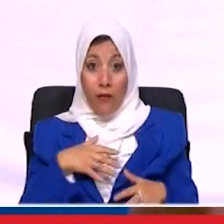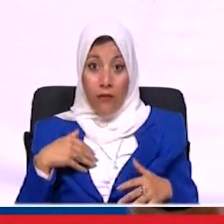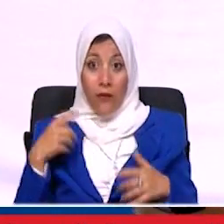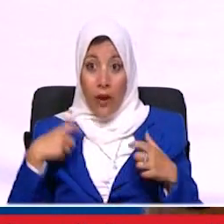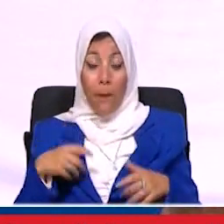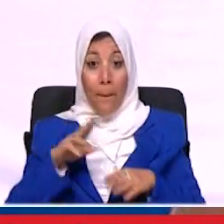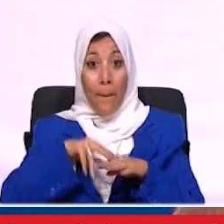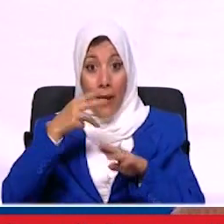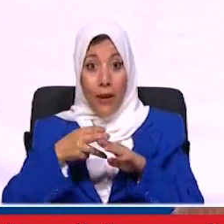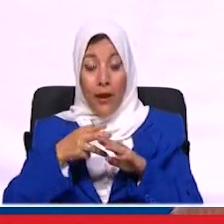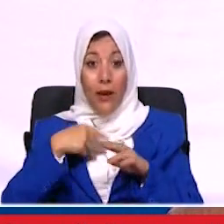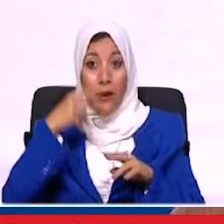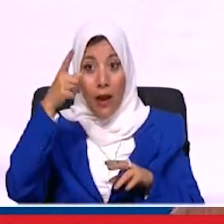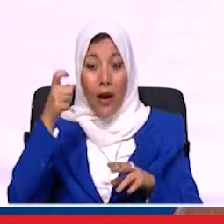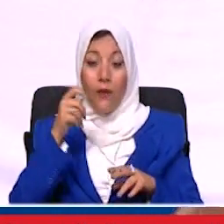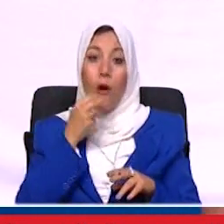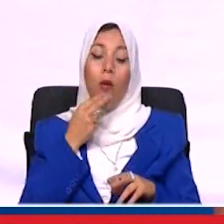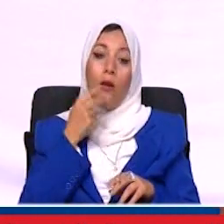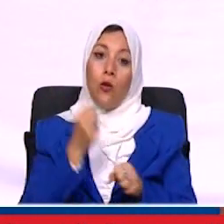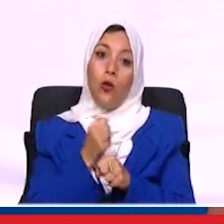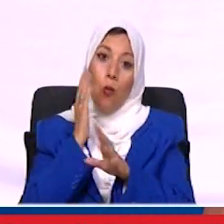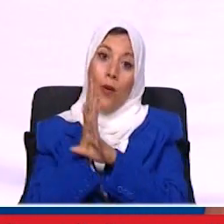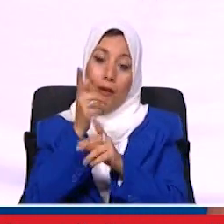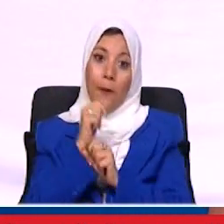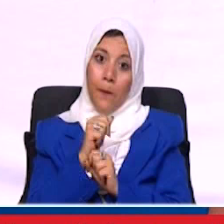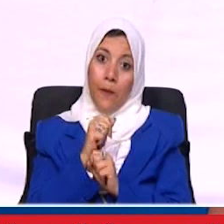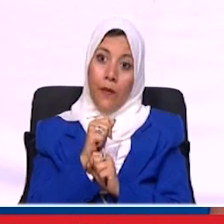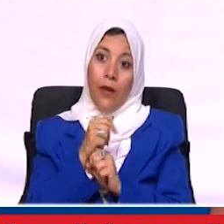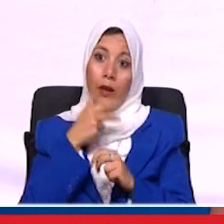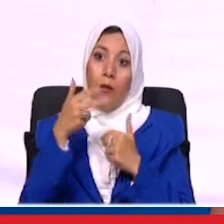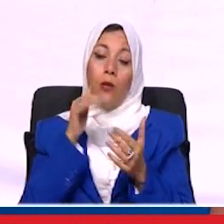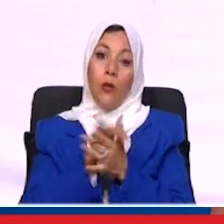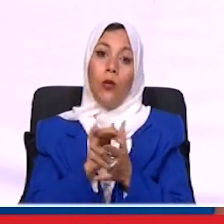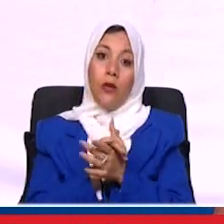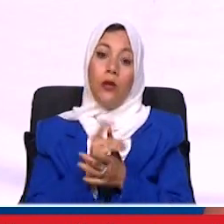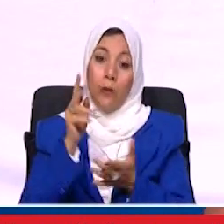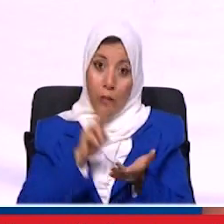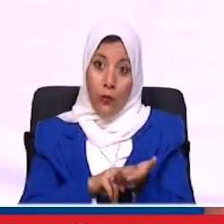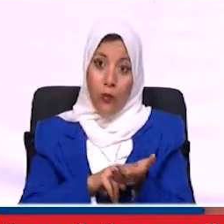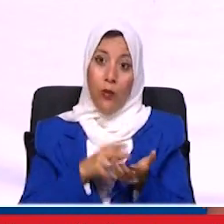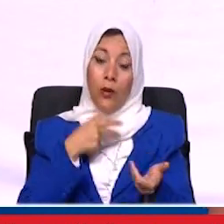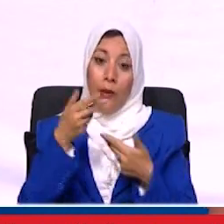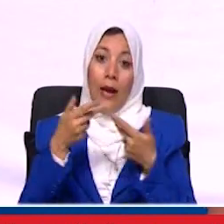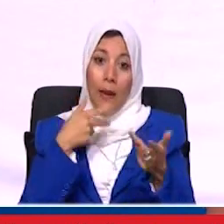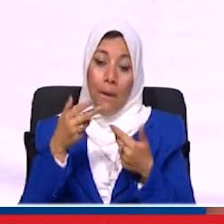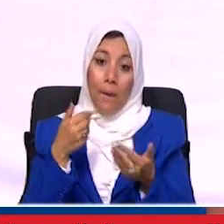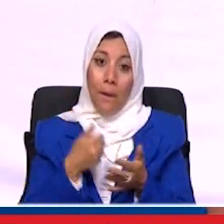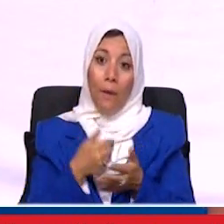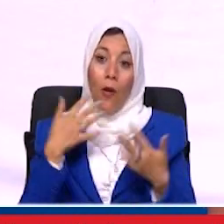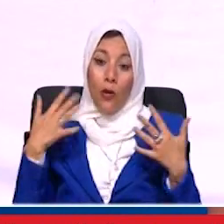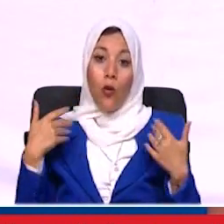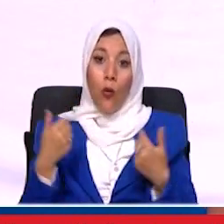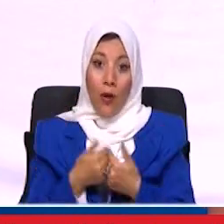حياتي بعديها اتعرفت على عمر وبقى برضو صديق،